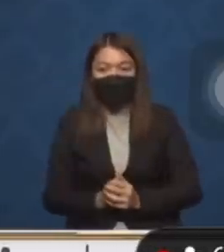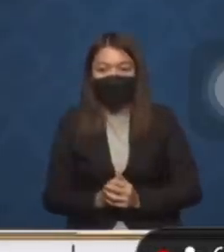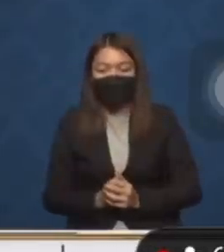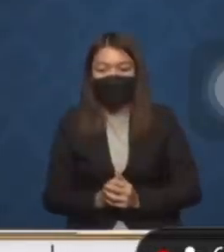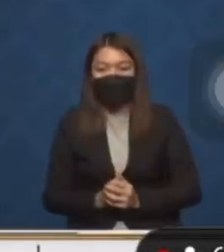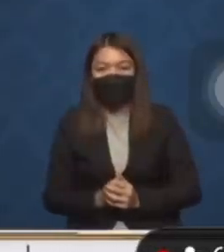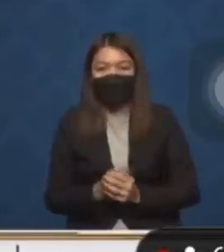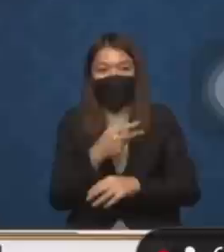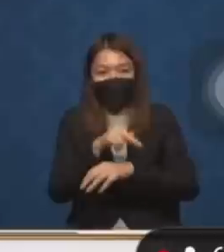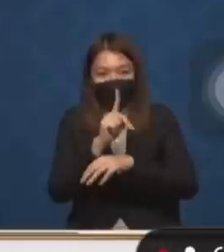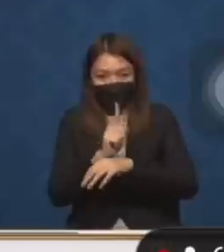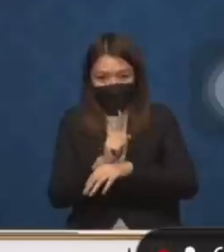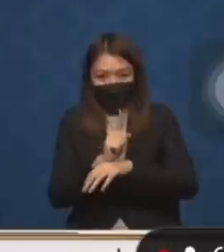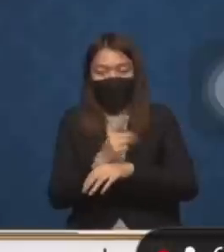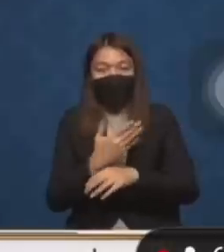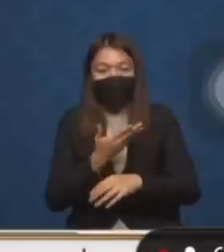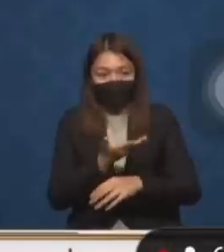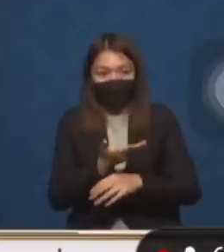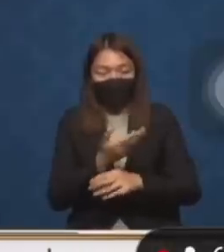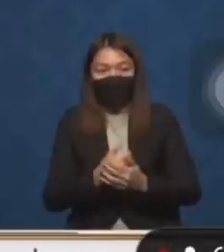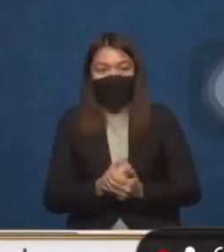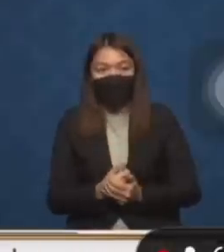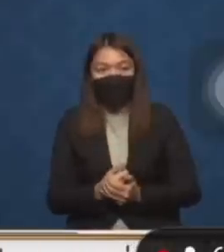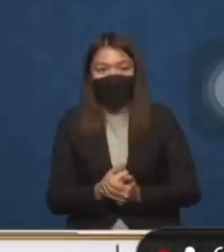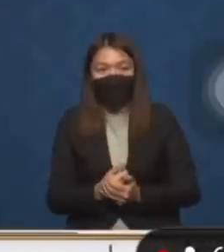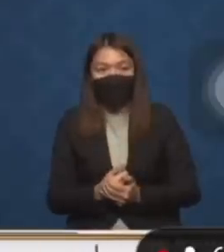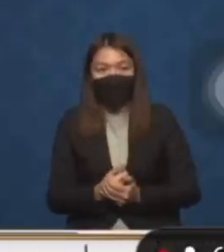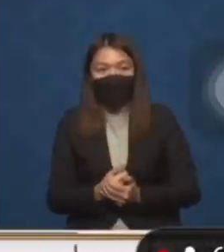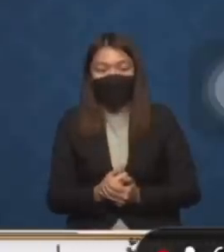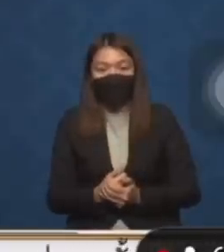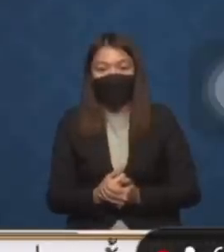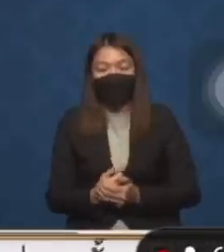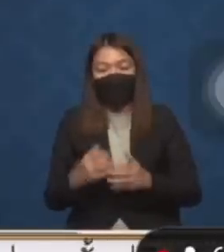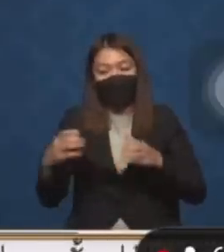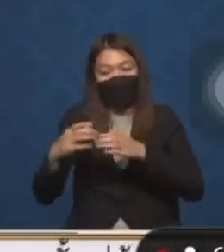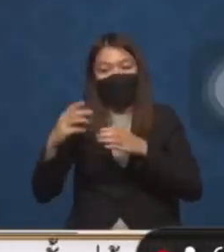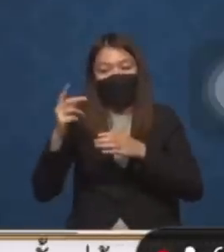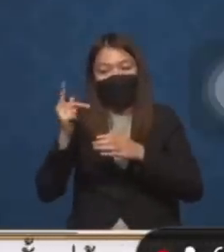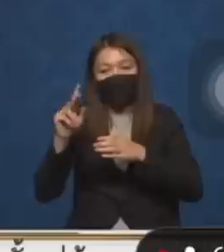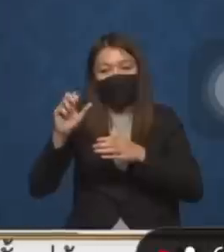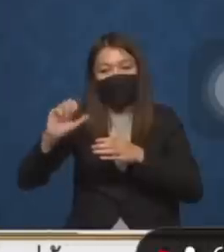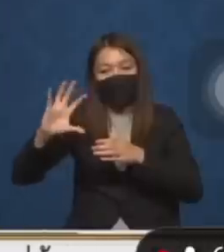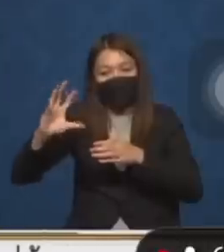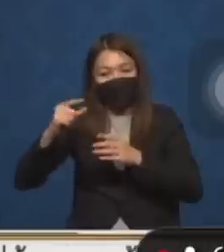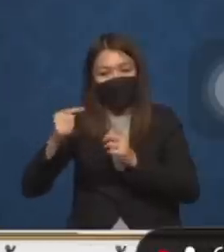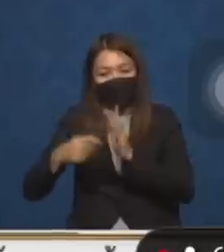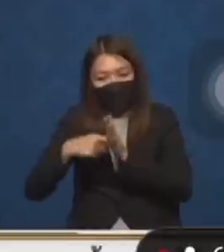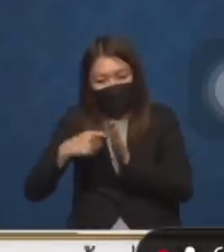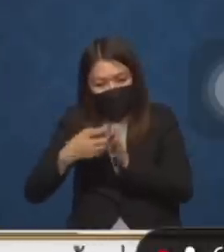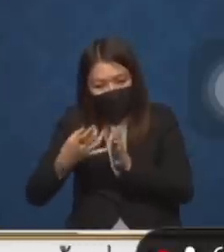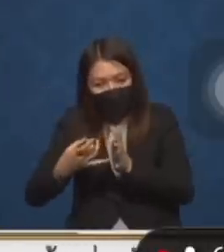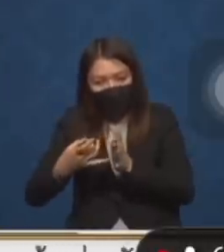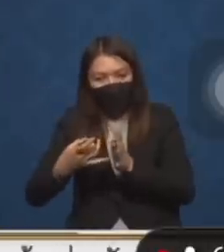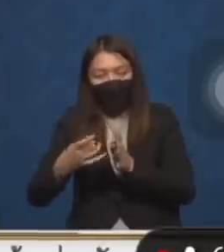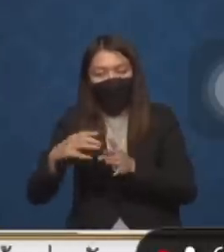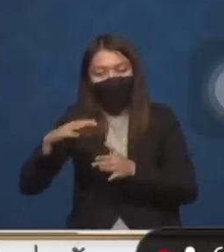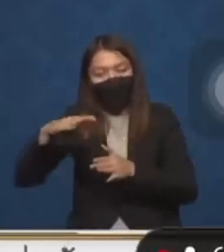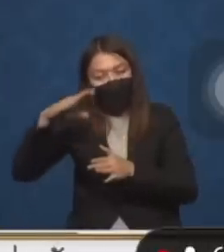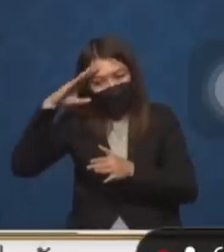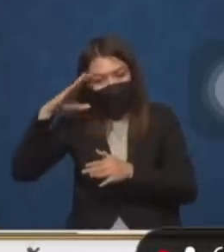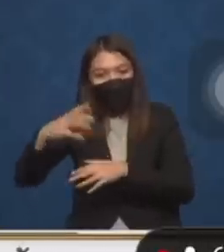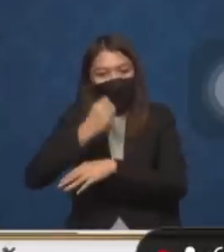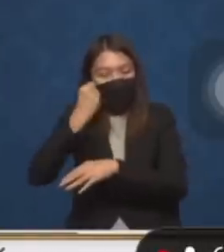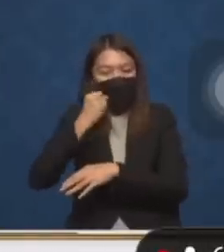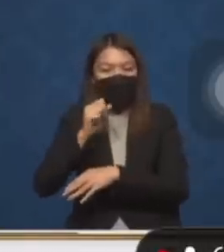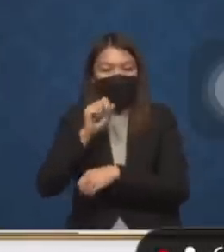ท่านปาานครัไม่ว่าแลณะรัษาคามสบิ่เชชาติจะอ้างเหุผลใดเพื่เขาทำรดประ calam เมอป 257